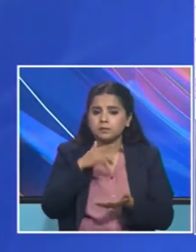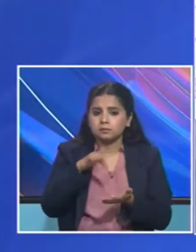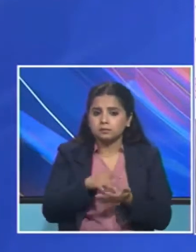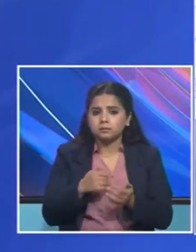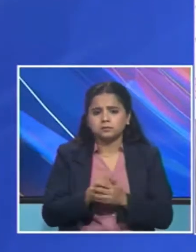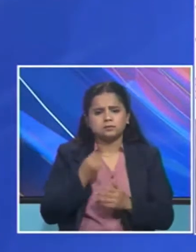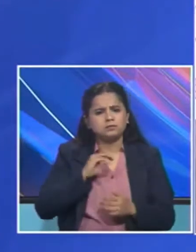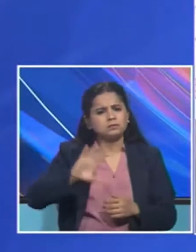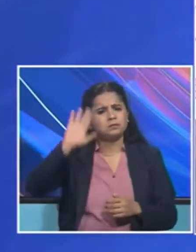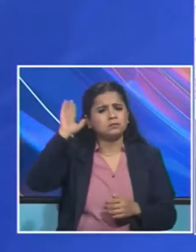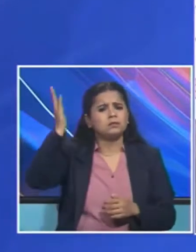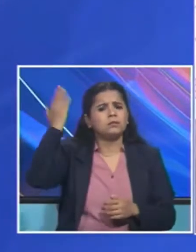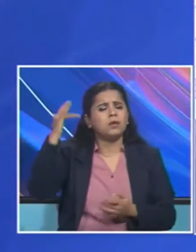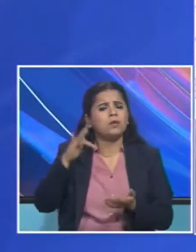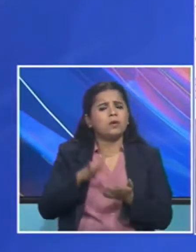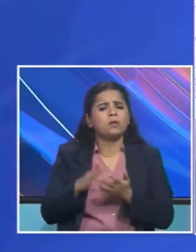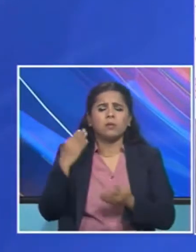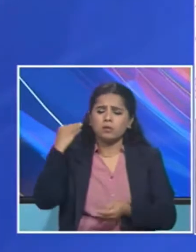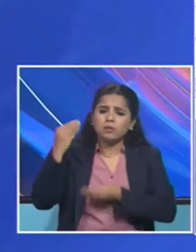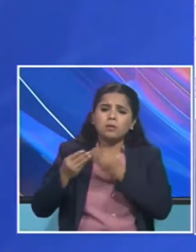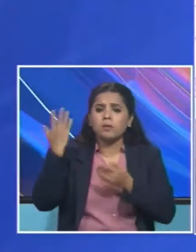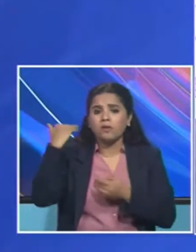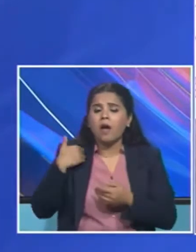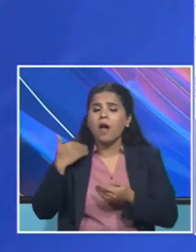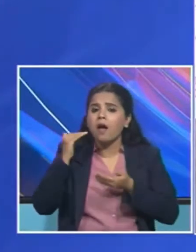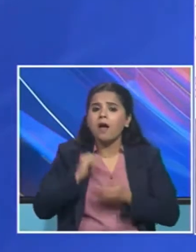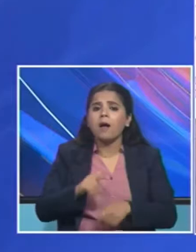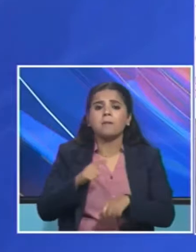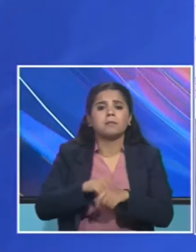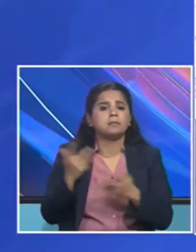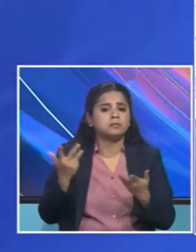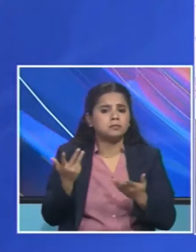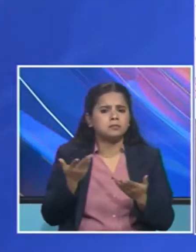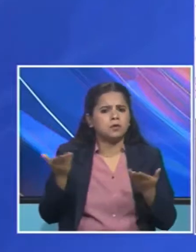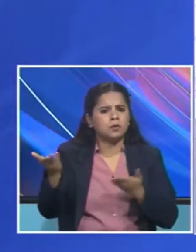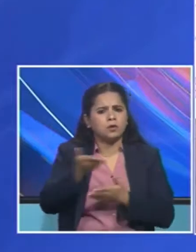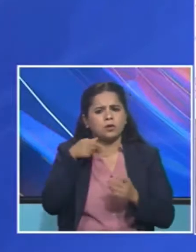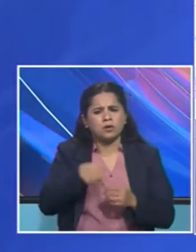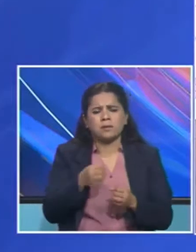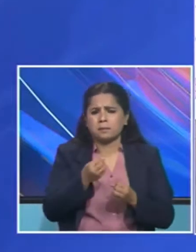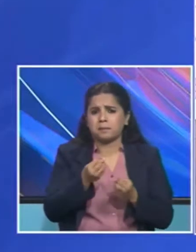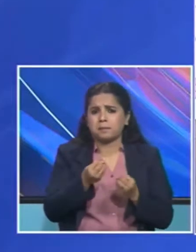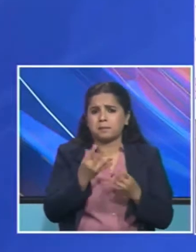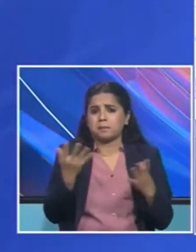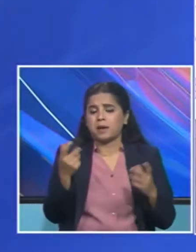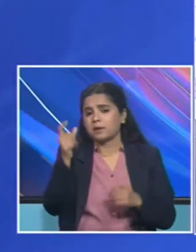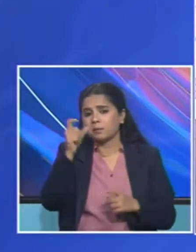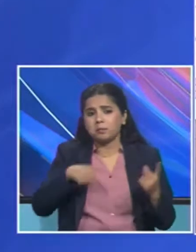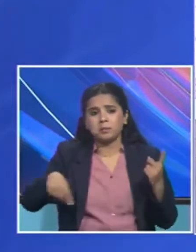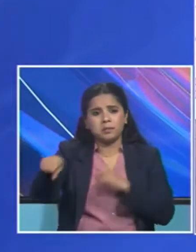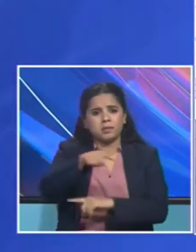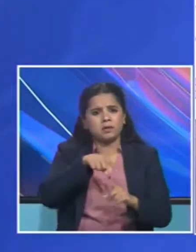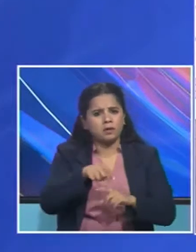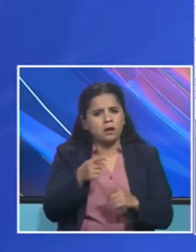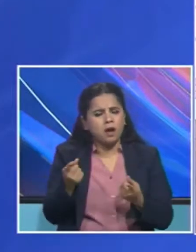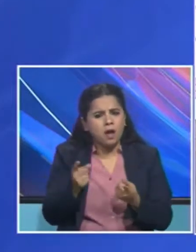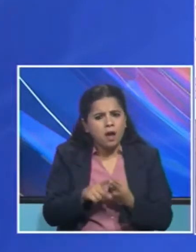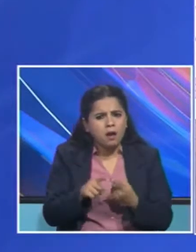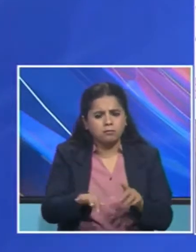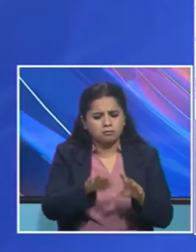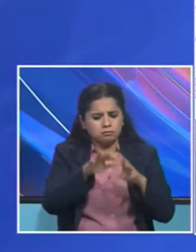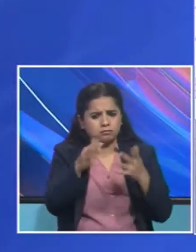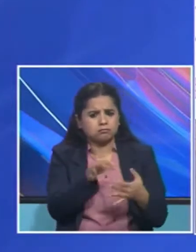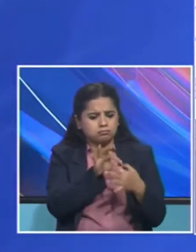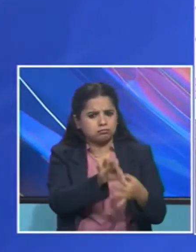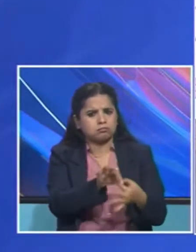उस जनजातीय परंपरा से हुआ है जिसने हजारों वर्ष से प्रकृति के साथ